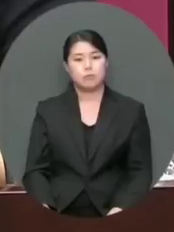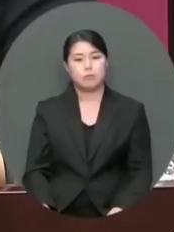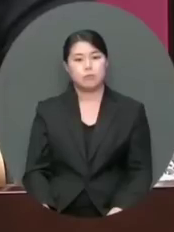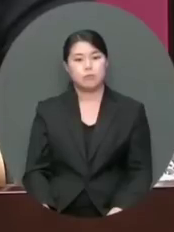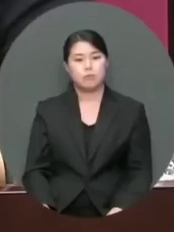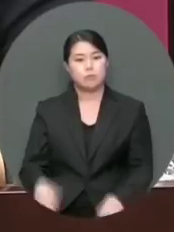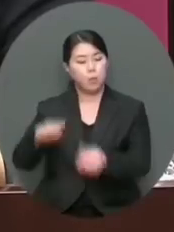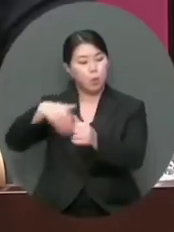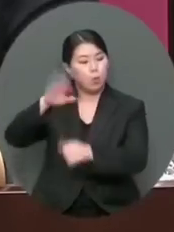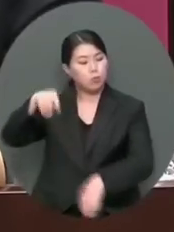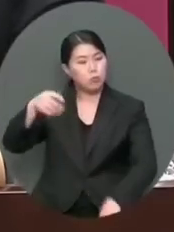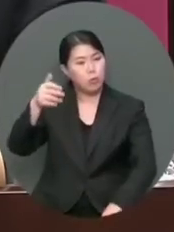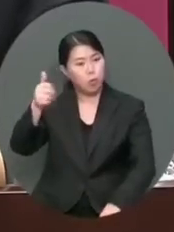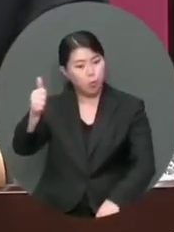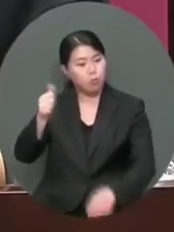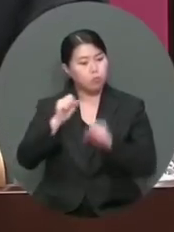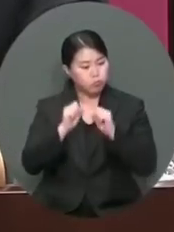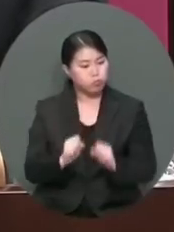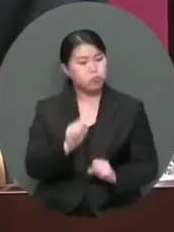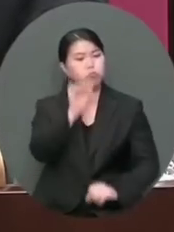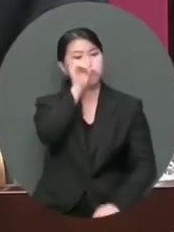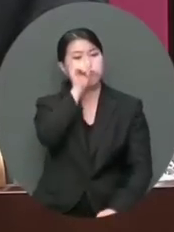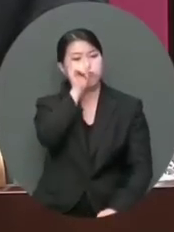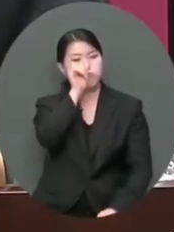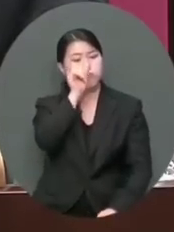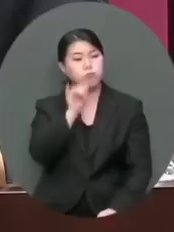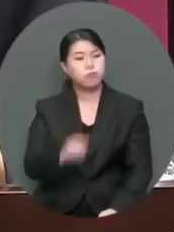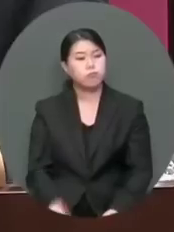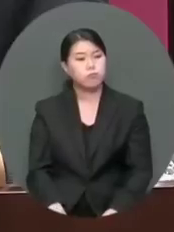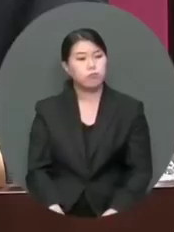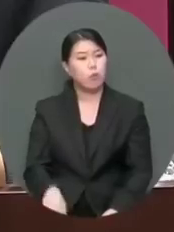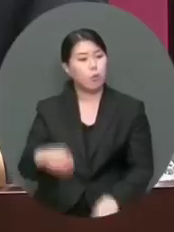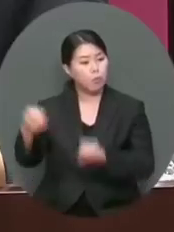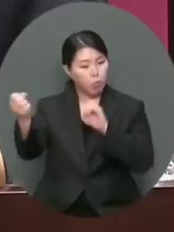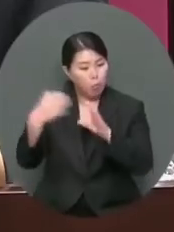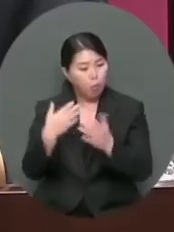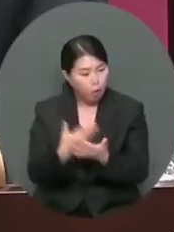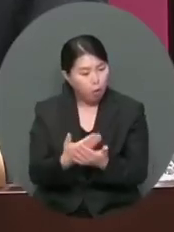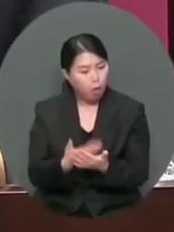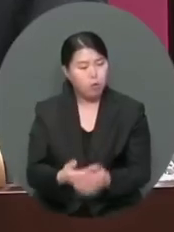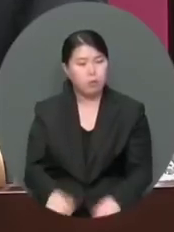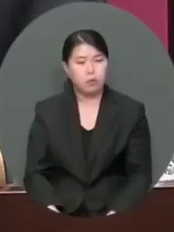아니, 환경부 장관도 계신데 예, 환경부 장관께 답변을 드리시죠.